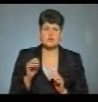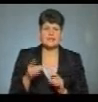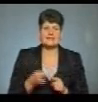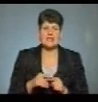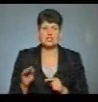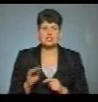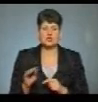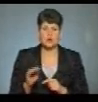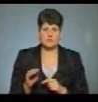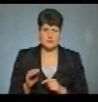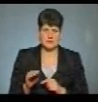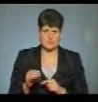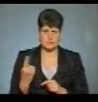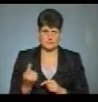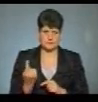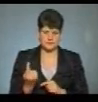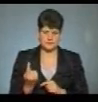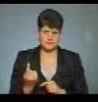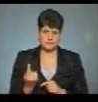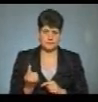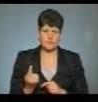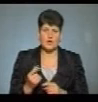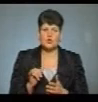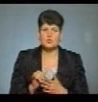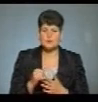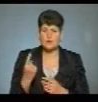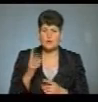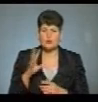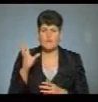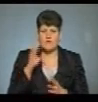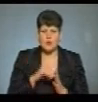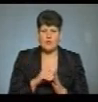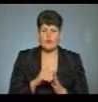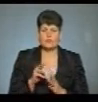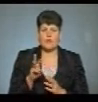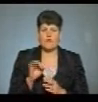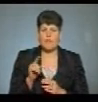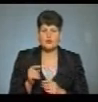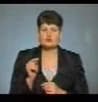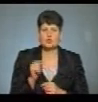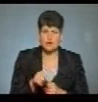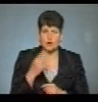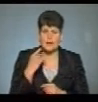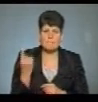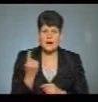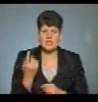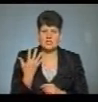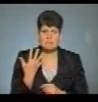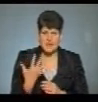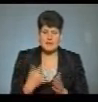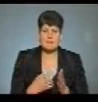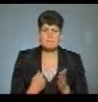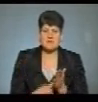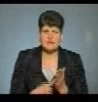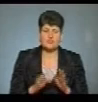міський голова Радомишля Володимир Тетерський. Сумщина буде врахована у статистику МОЗу після того, як перші 5 підтверджених